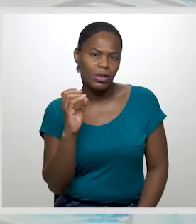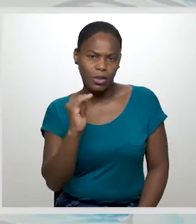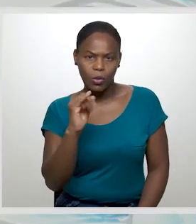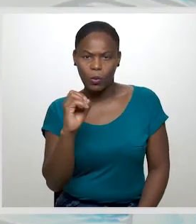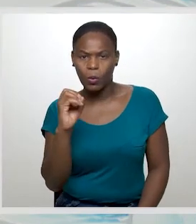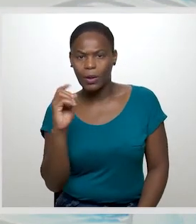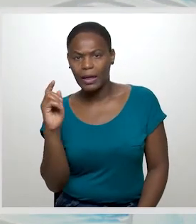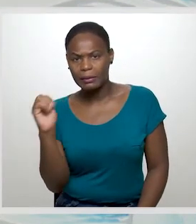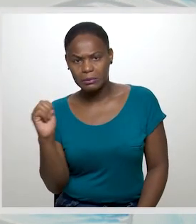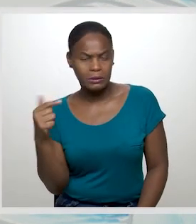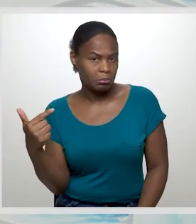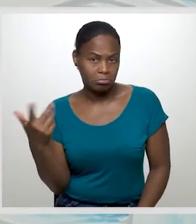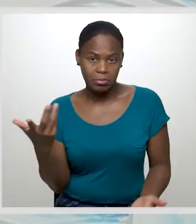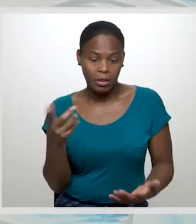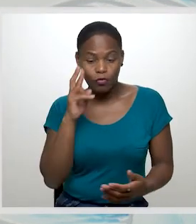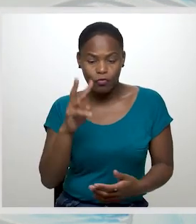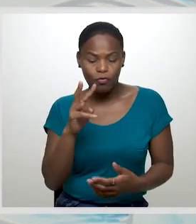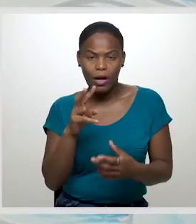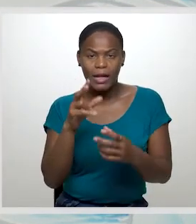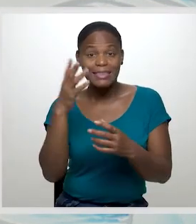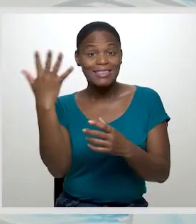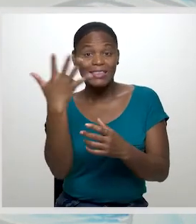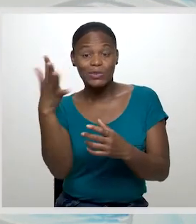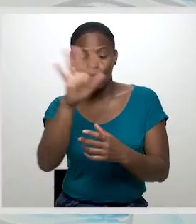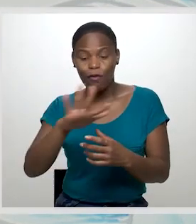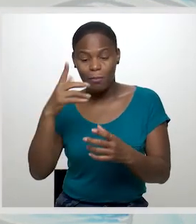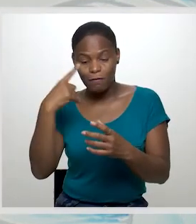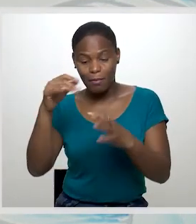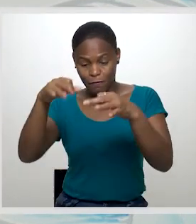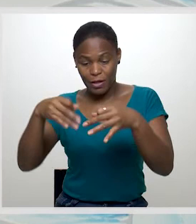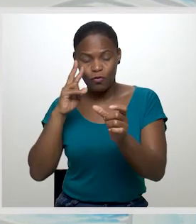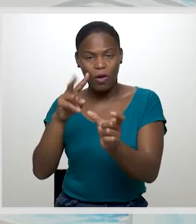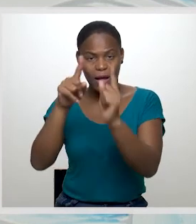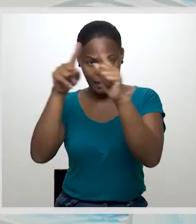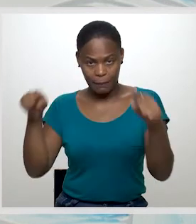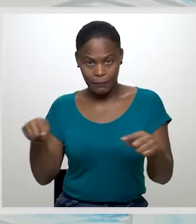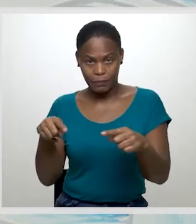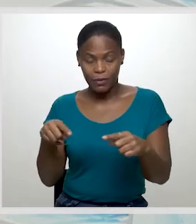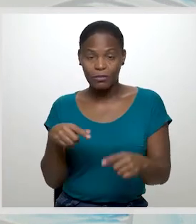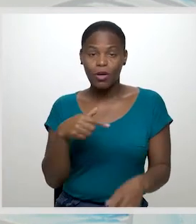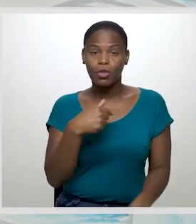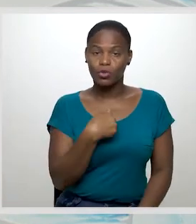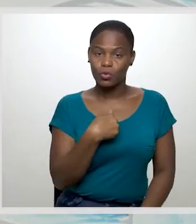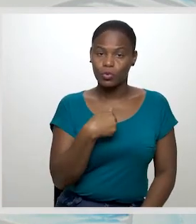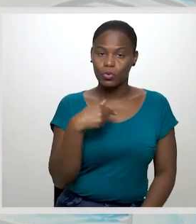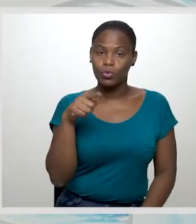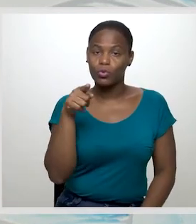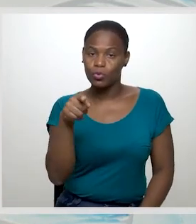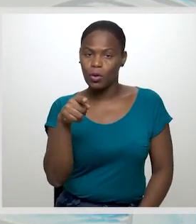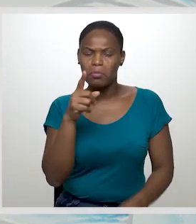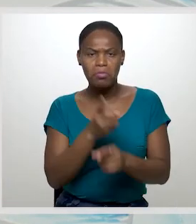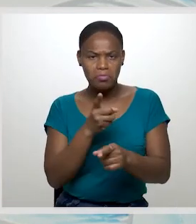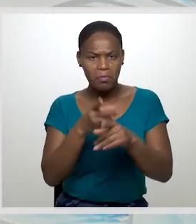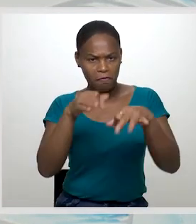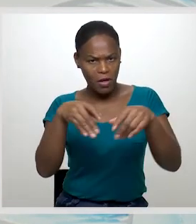à l'écrit, nous avons 5 terminaisons, puisque le je et le tu ont les mêmes